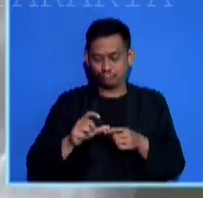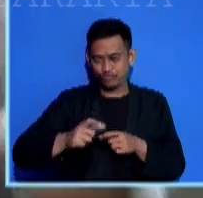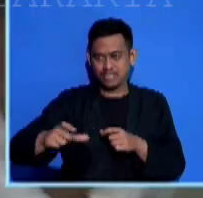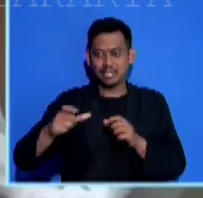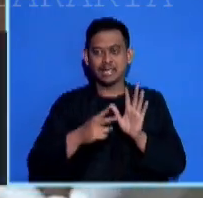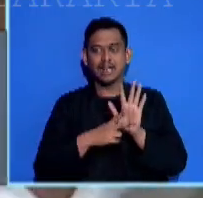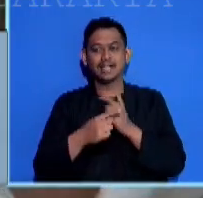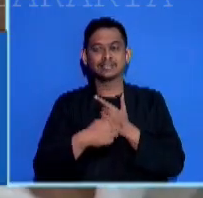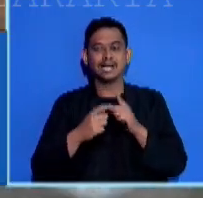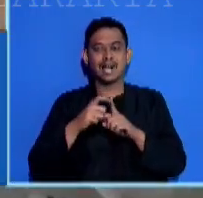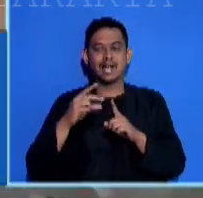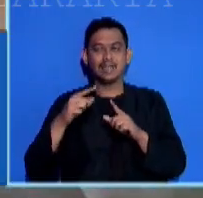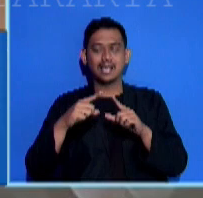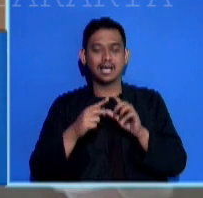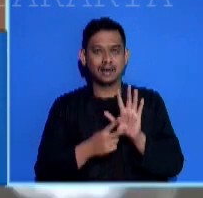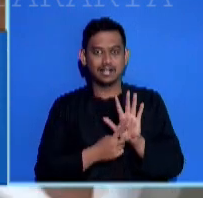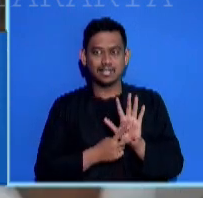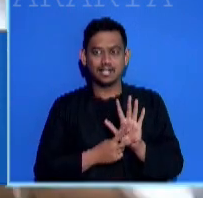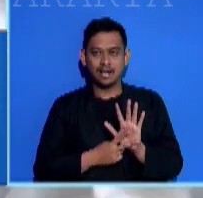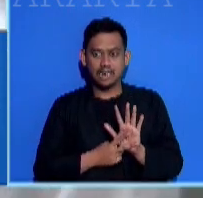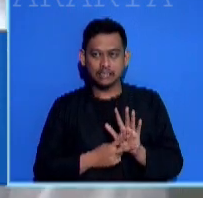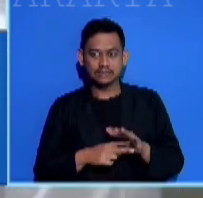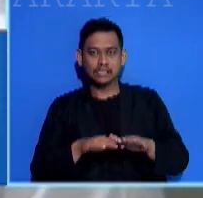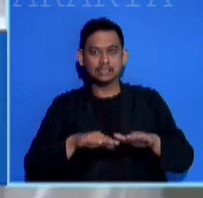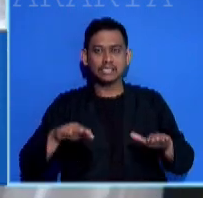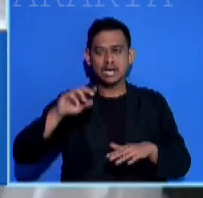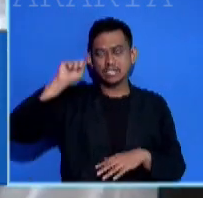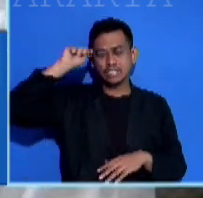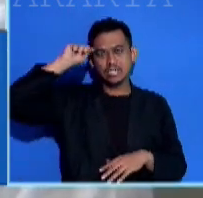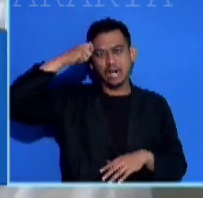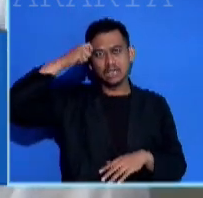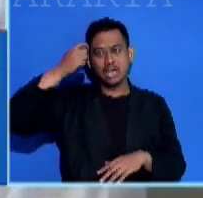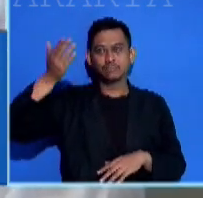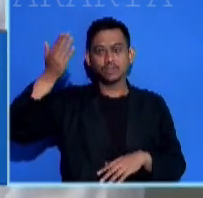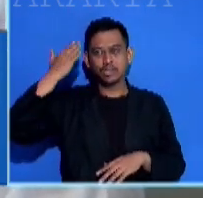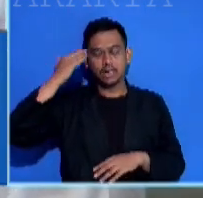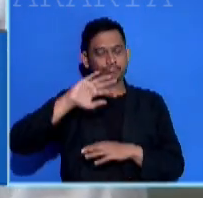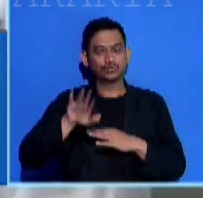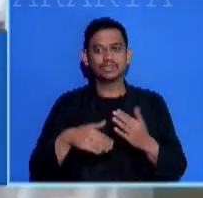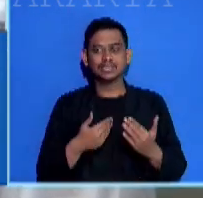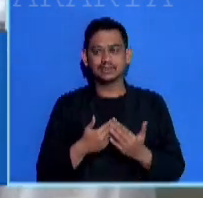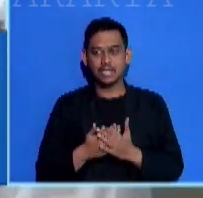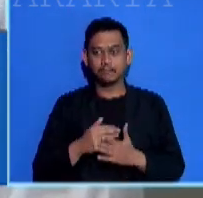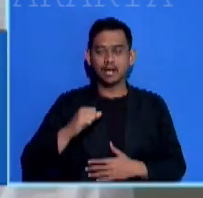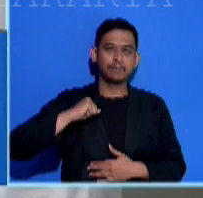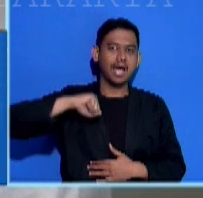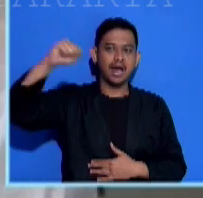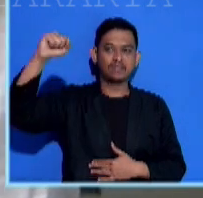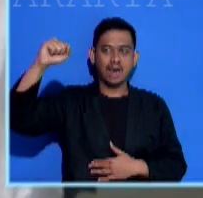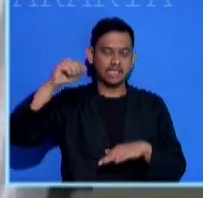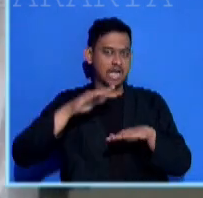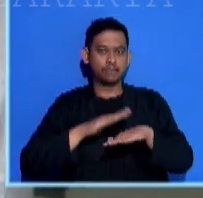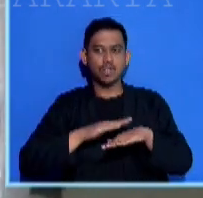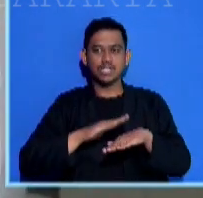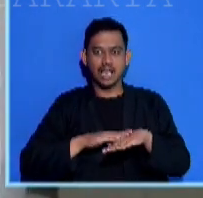selesai. Giri Sabto Imogiri untuk mengenang jasa beliau dan juga mengenang para pahlawan-pahlawan budaya yang ada dimakamkan di